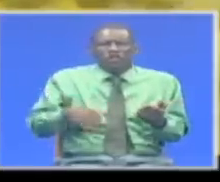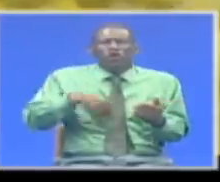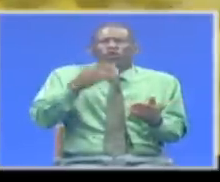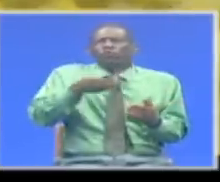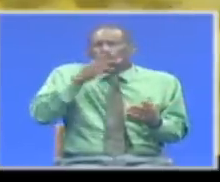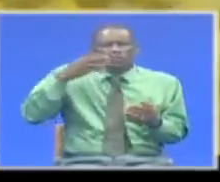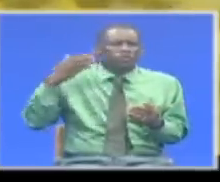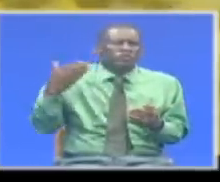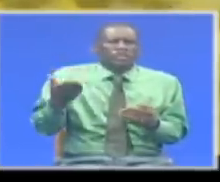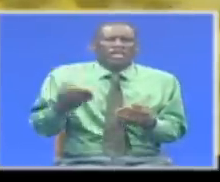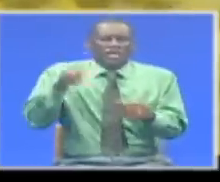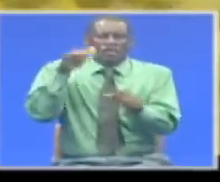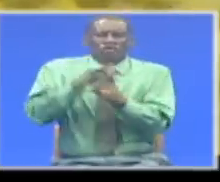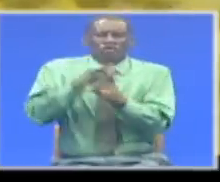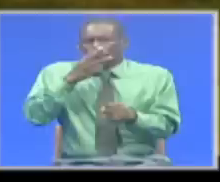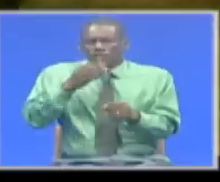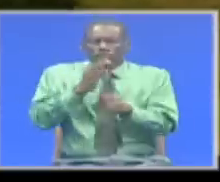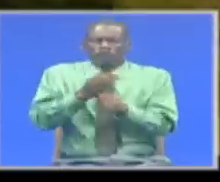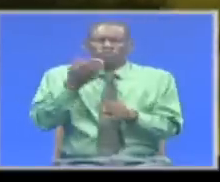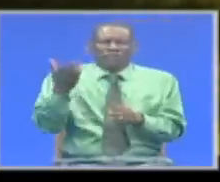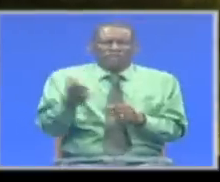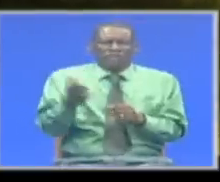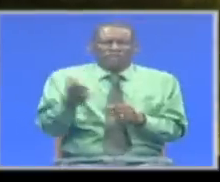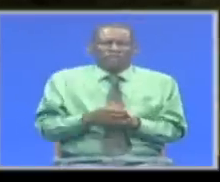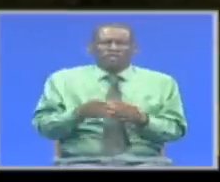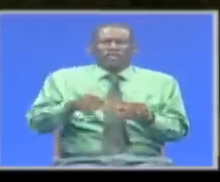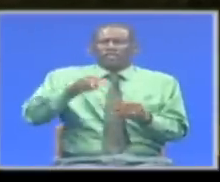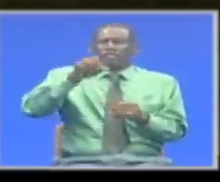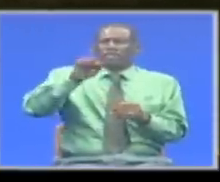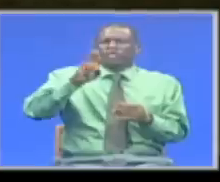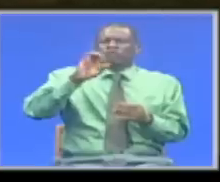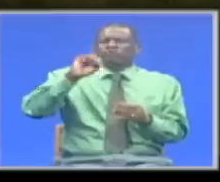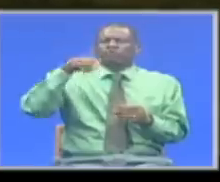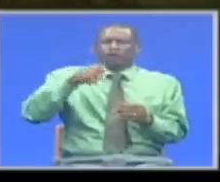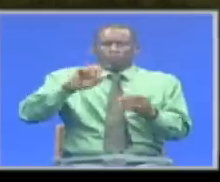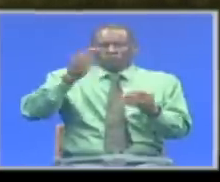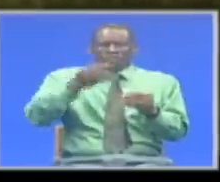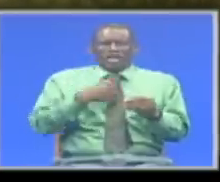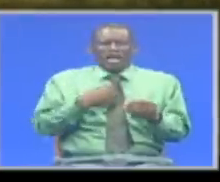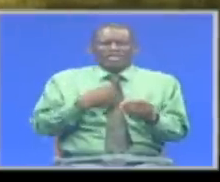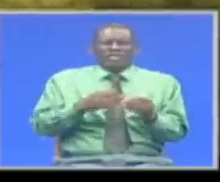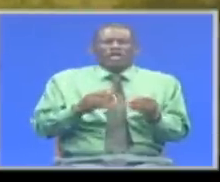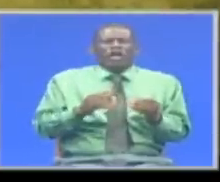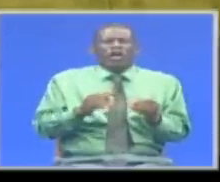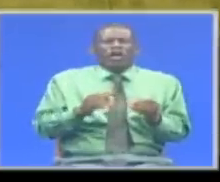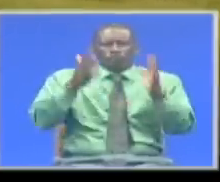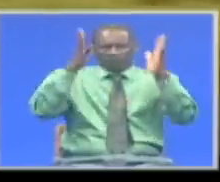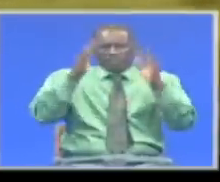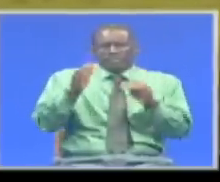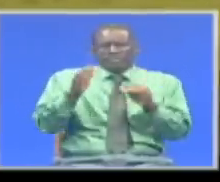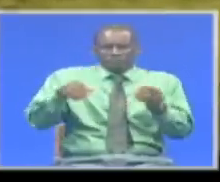inakuta iko na maji mingi sana sana. The swamp was once surrounded by a fence of indigenous trees.